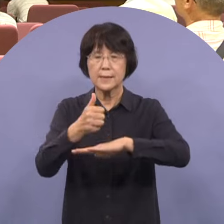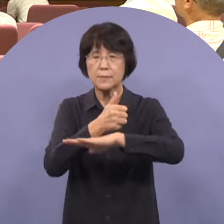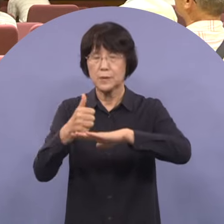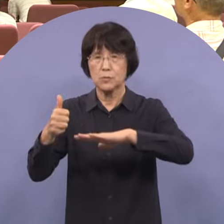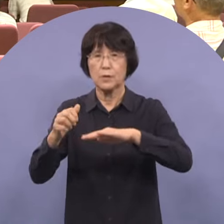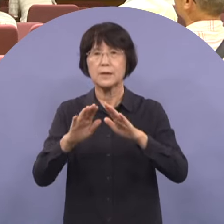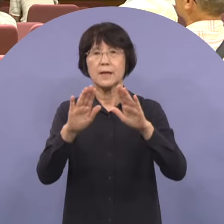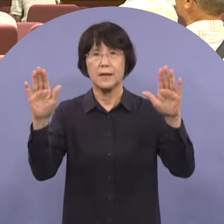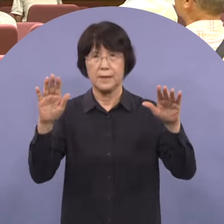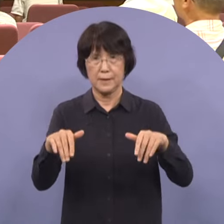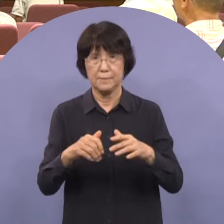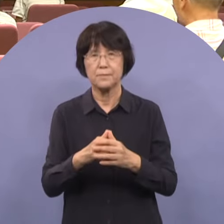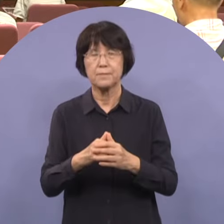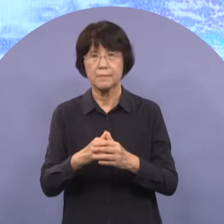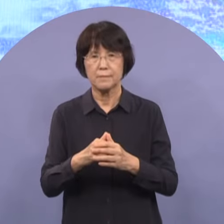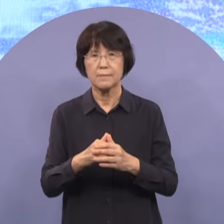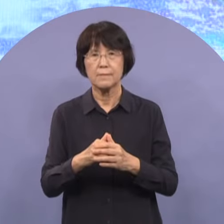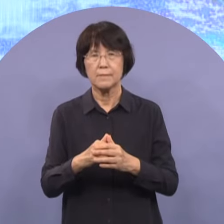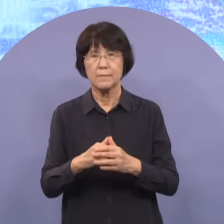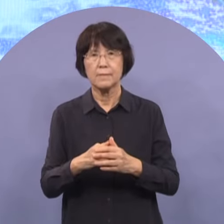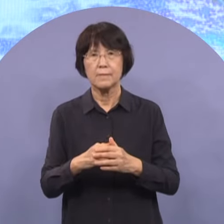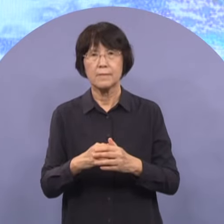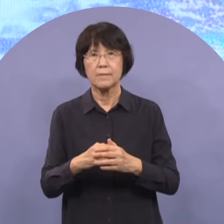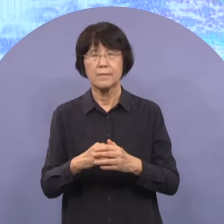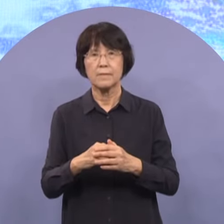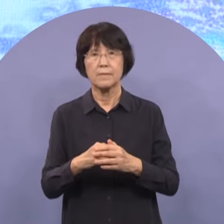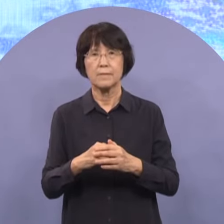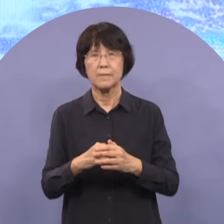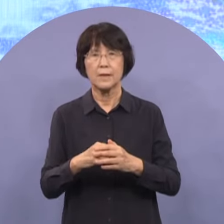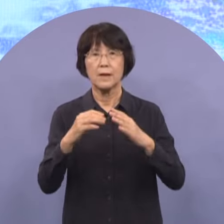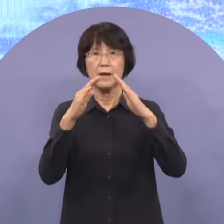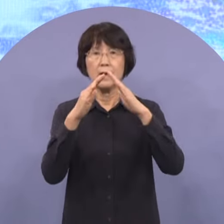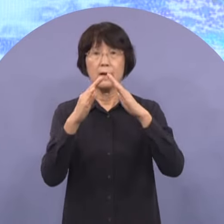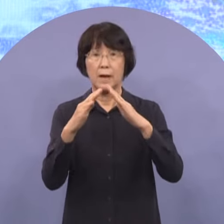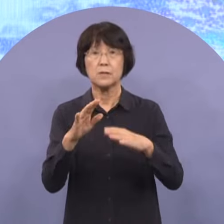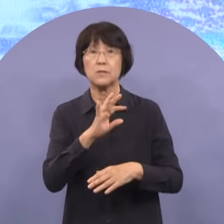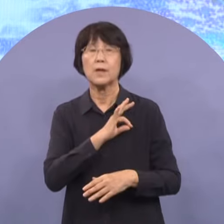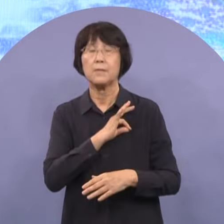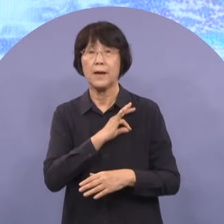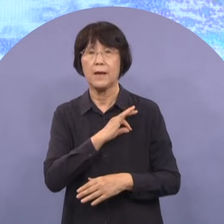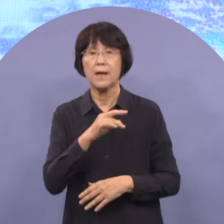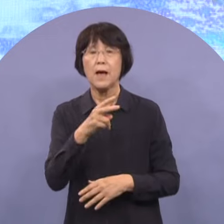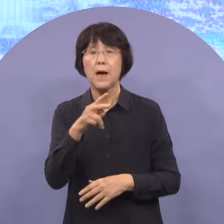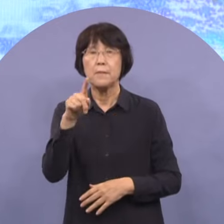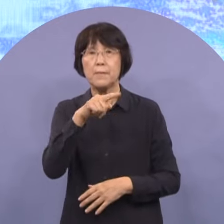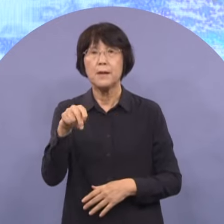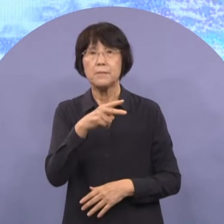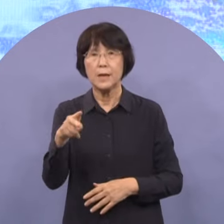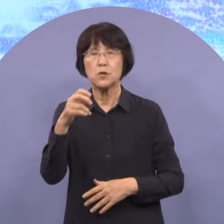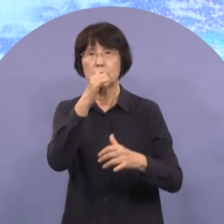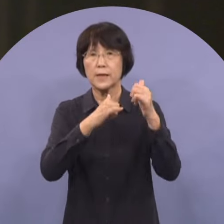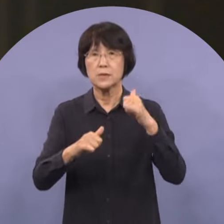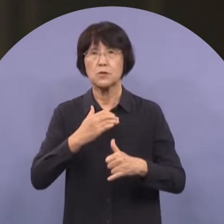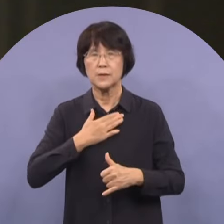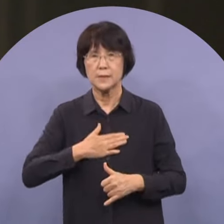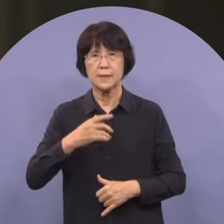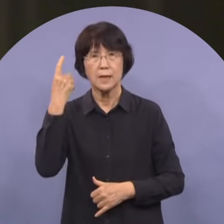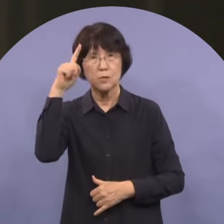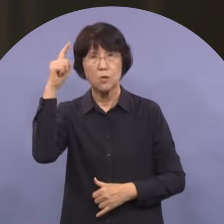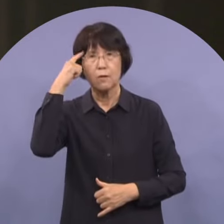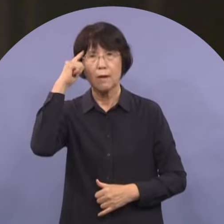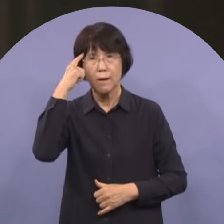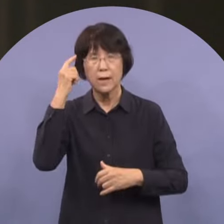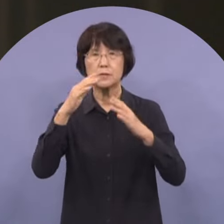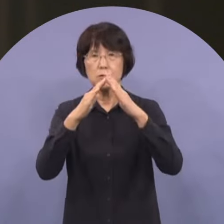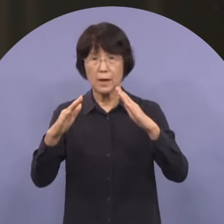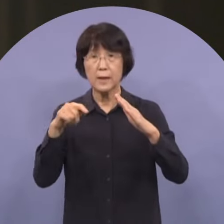滝サミットということで、気がついて、 このサミットはバンバの歴史を知り明日を考える会が